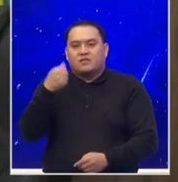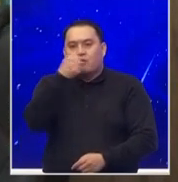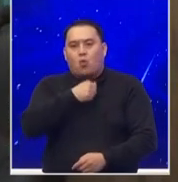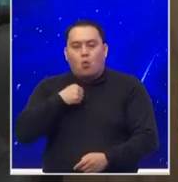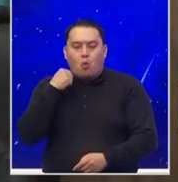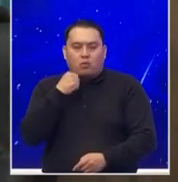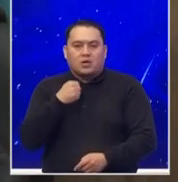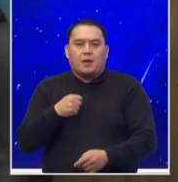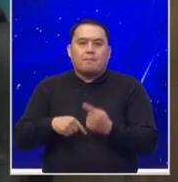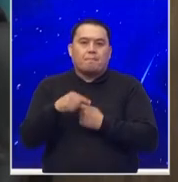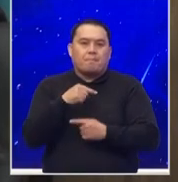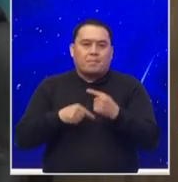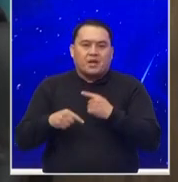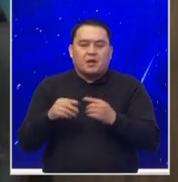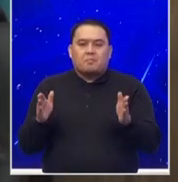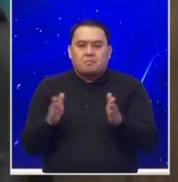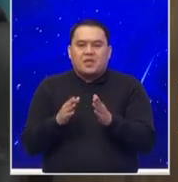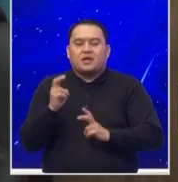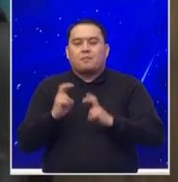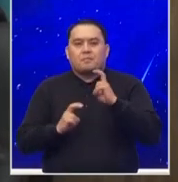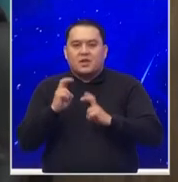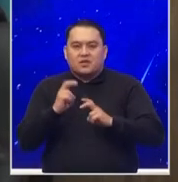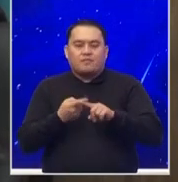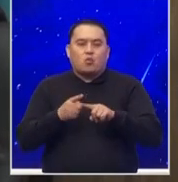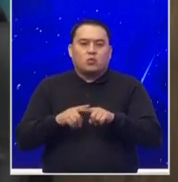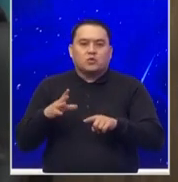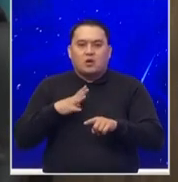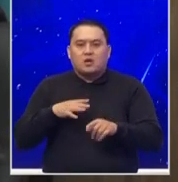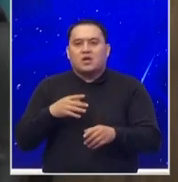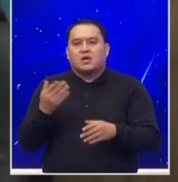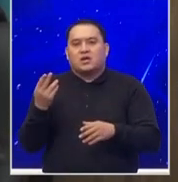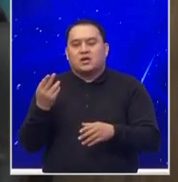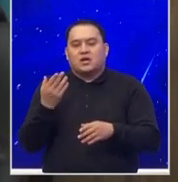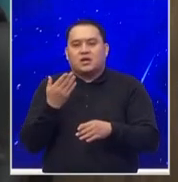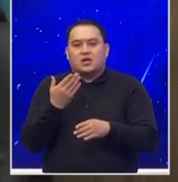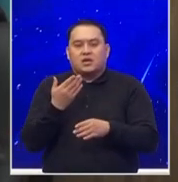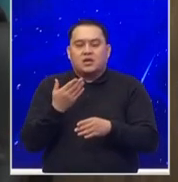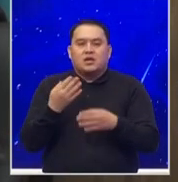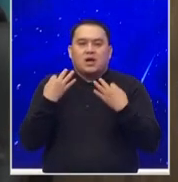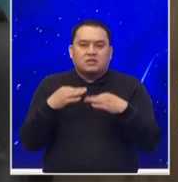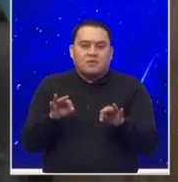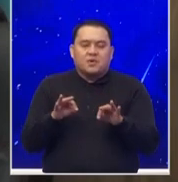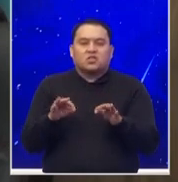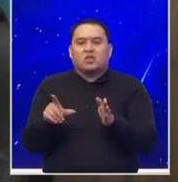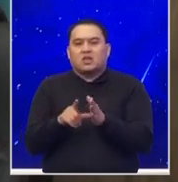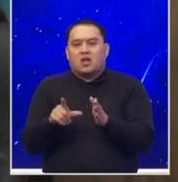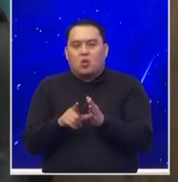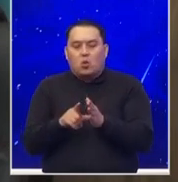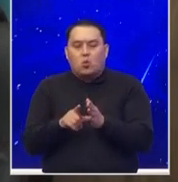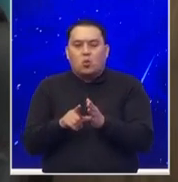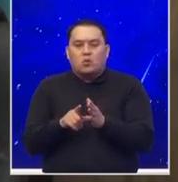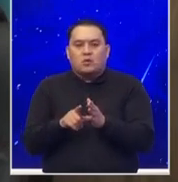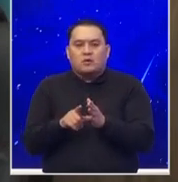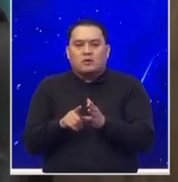субъектов малого и микропредпринимательства внесены льготы, в частности, освобождено